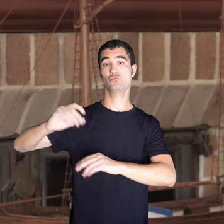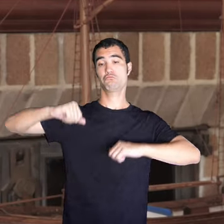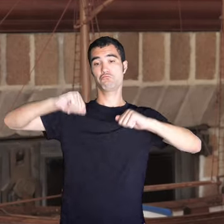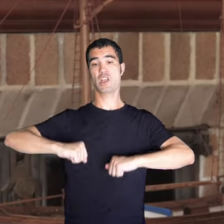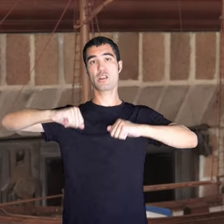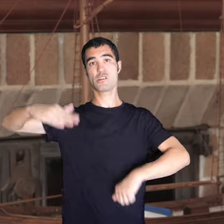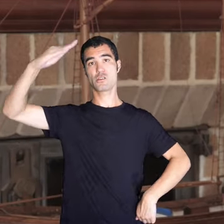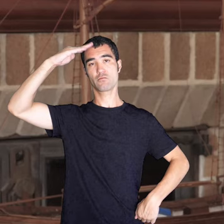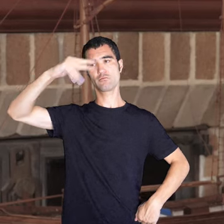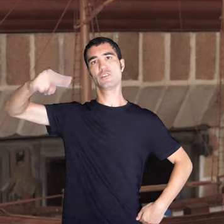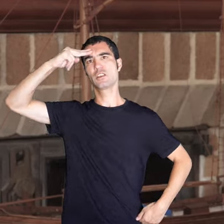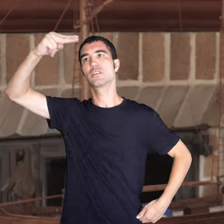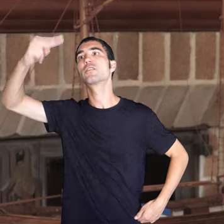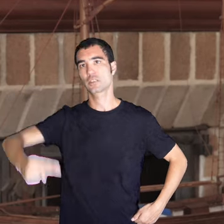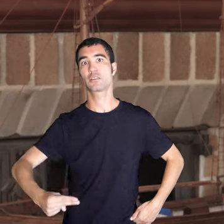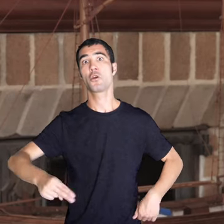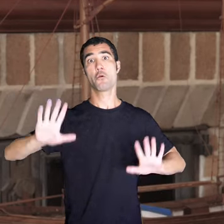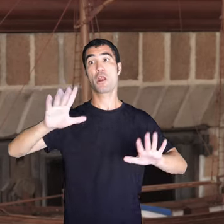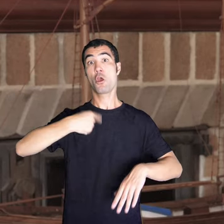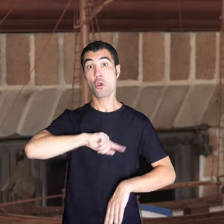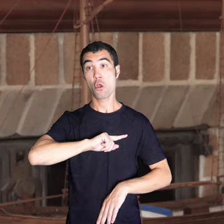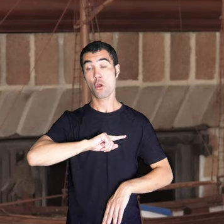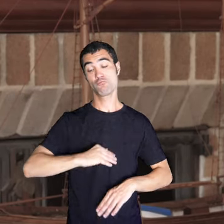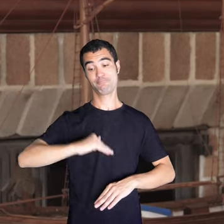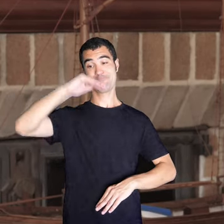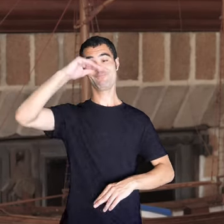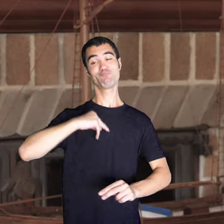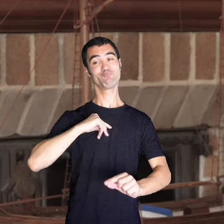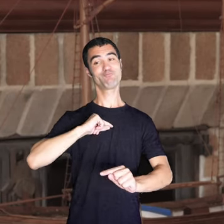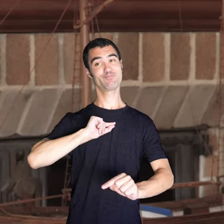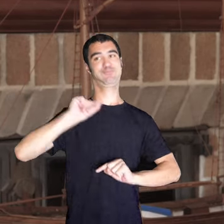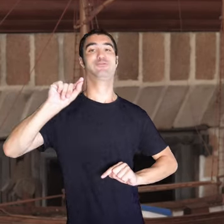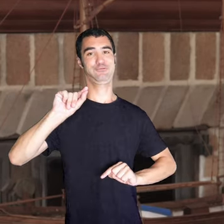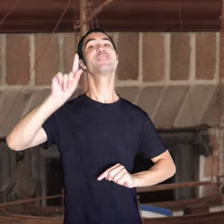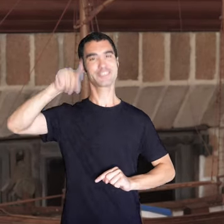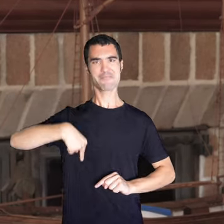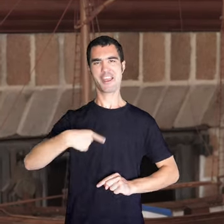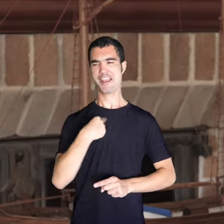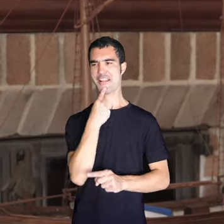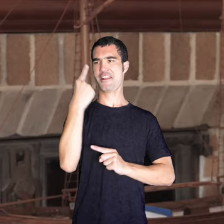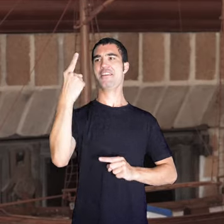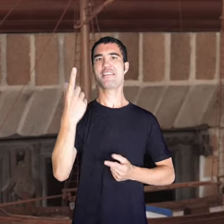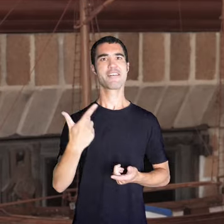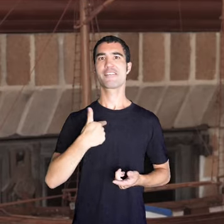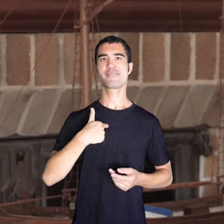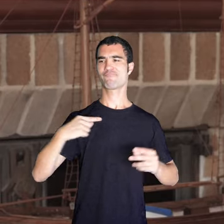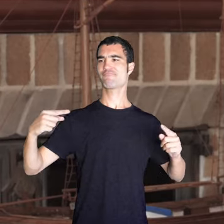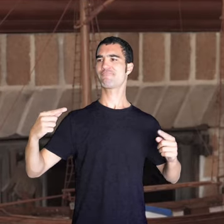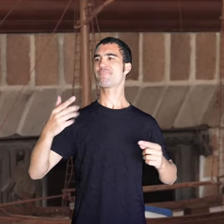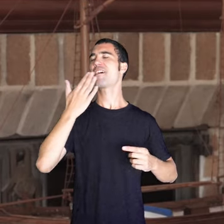majors, però així mateix vaig voler fer també. Si hi havia qualque cosa que trobava que